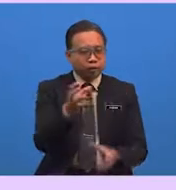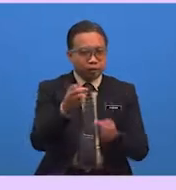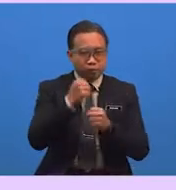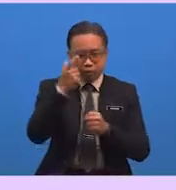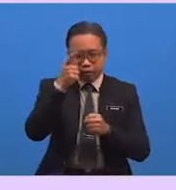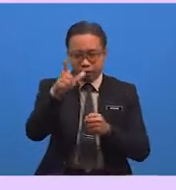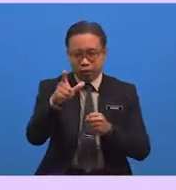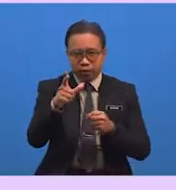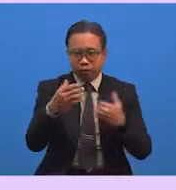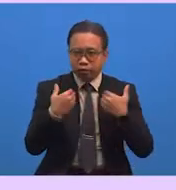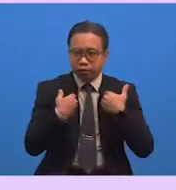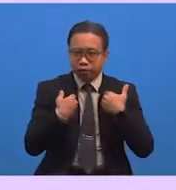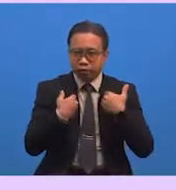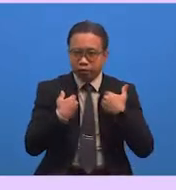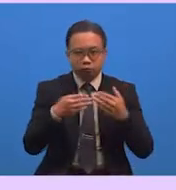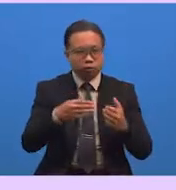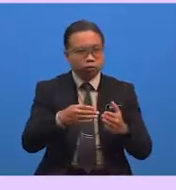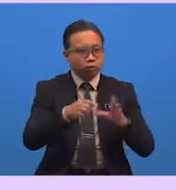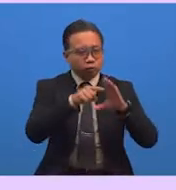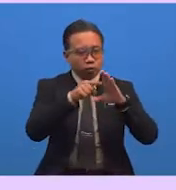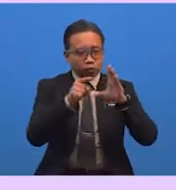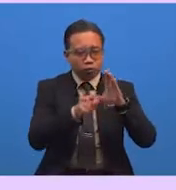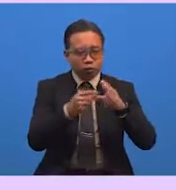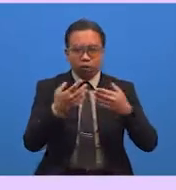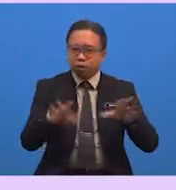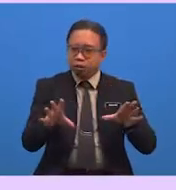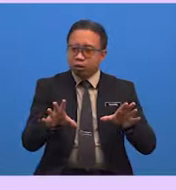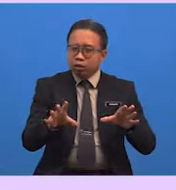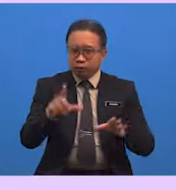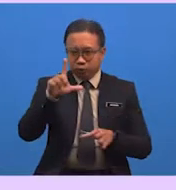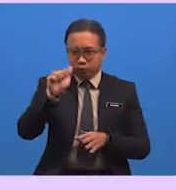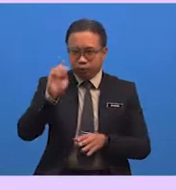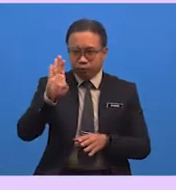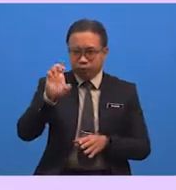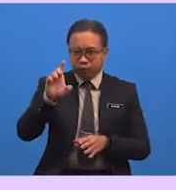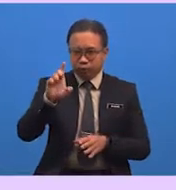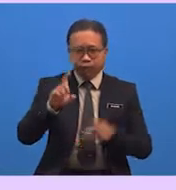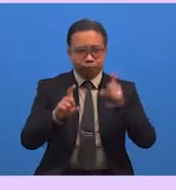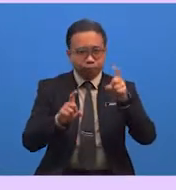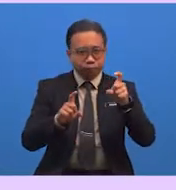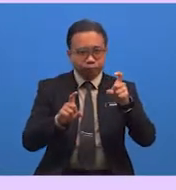juga terdapat sudut-sudut yang telah dilabel dengan X,